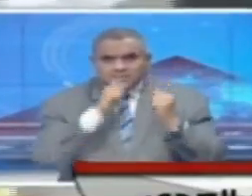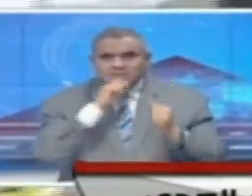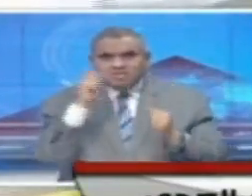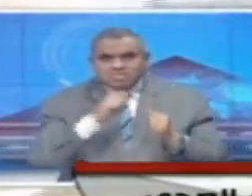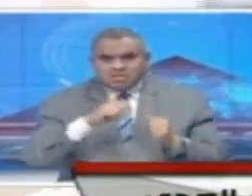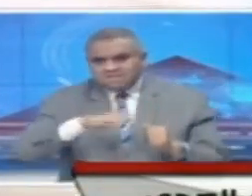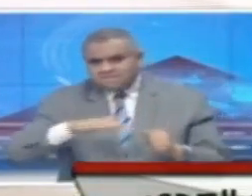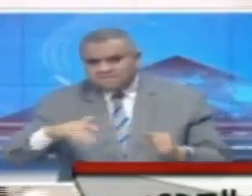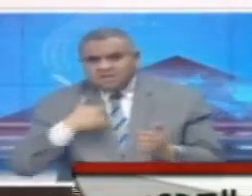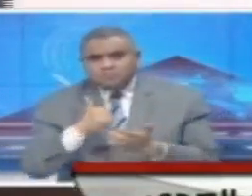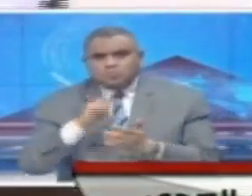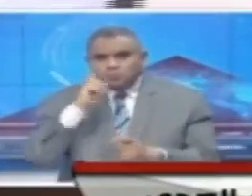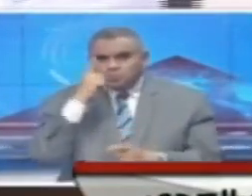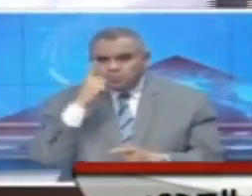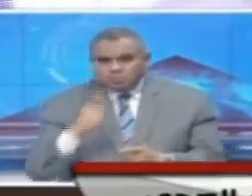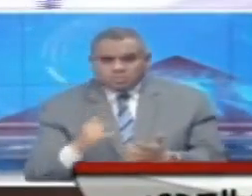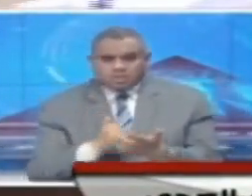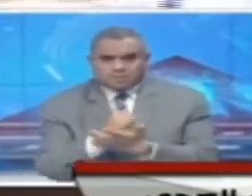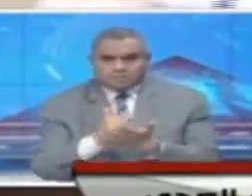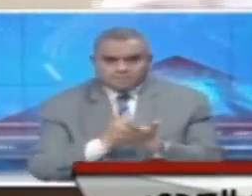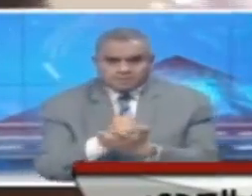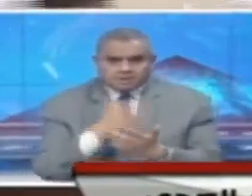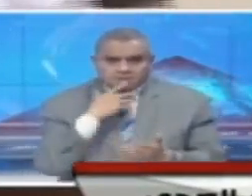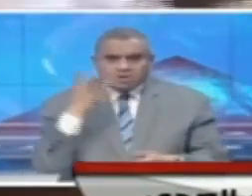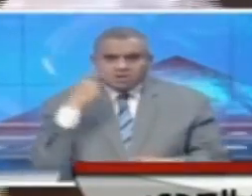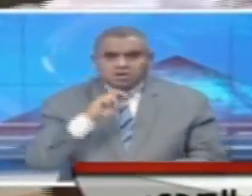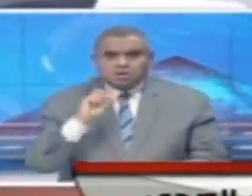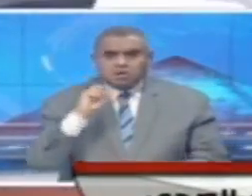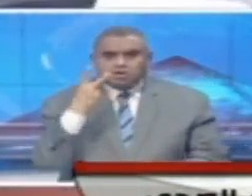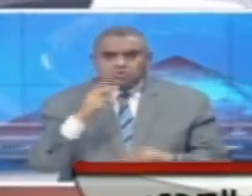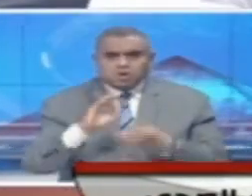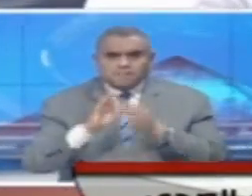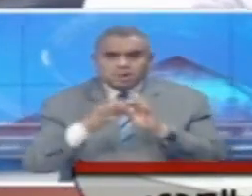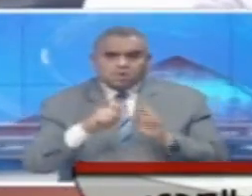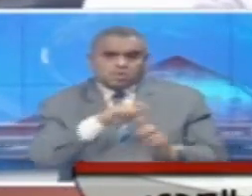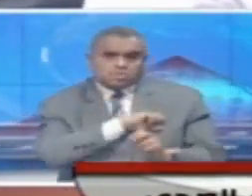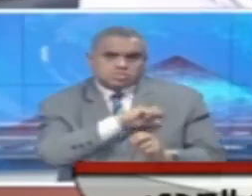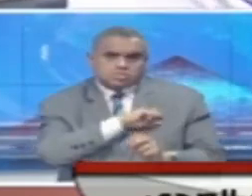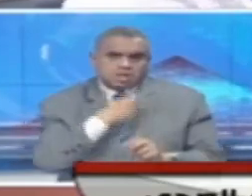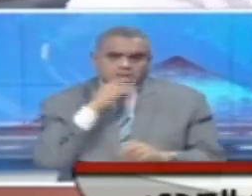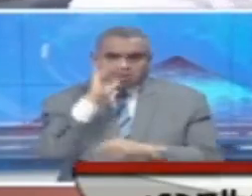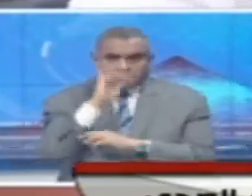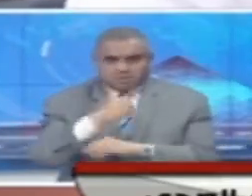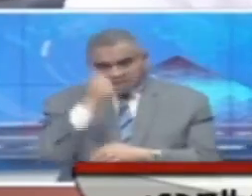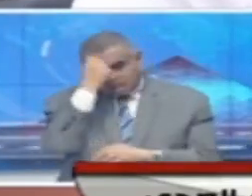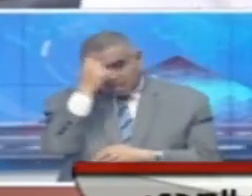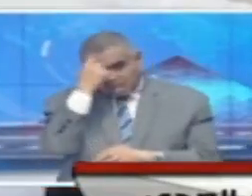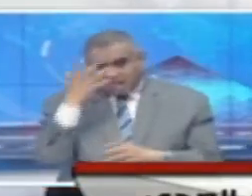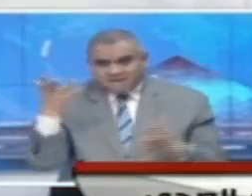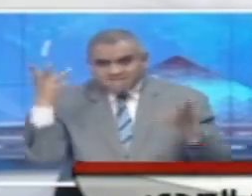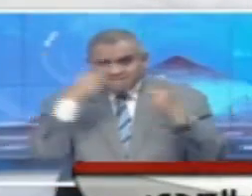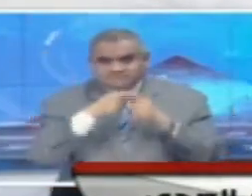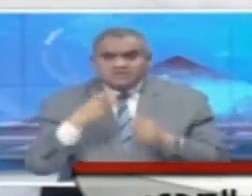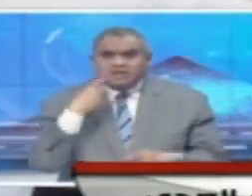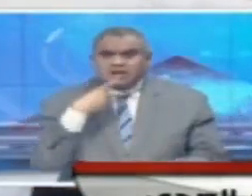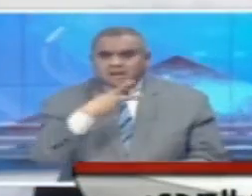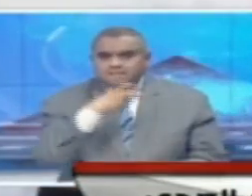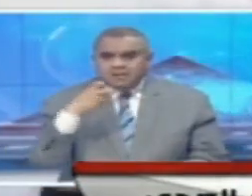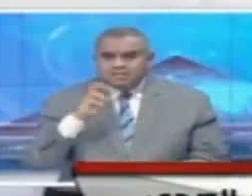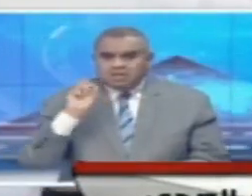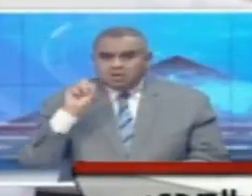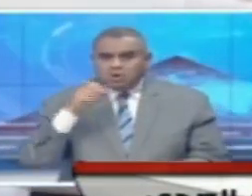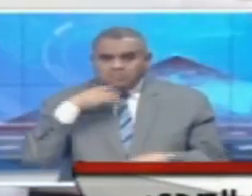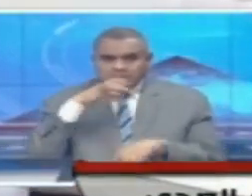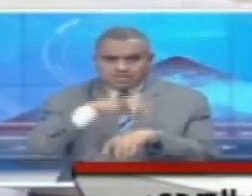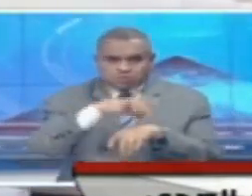والتقزم لطلاب المدارس لتشمل ما يقرب من 12 مليون طالب وعلاج الآلاف من خلال 225